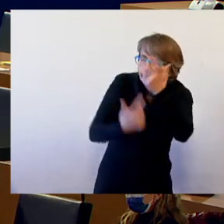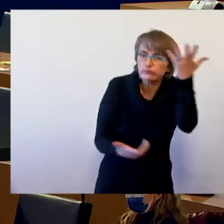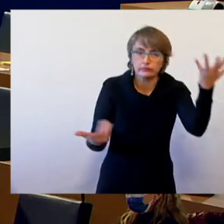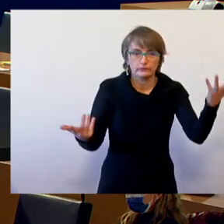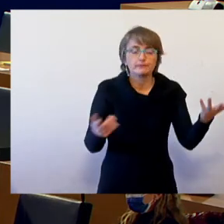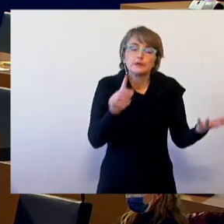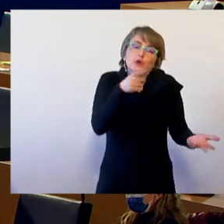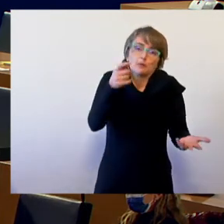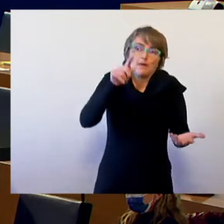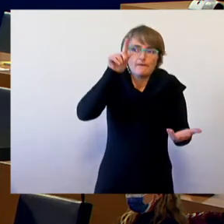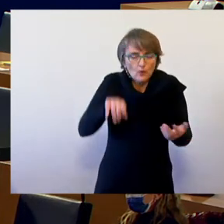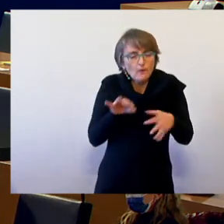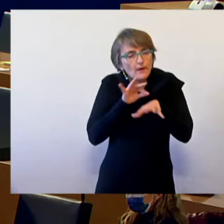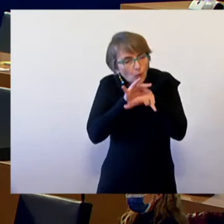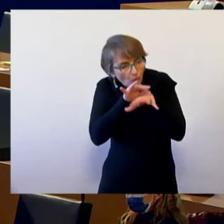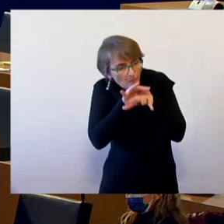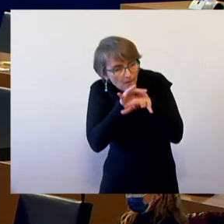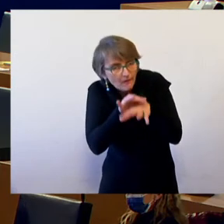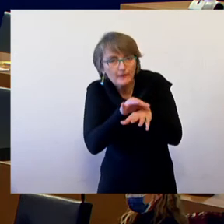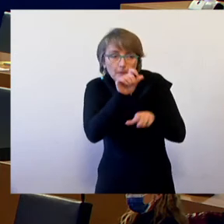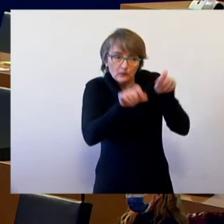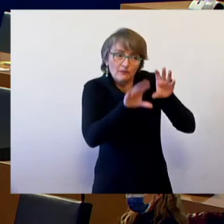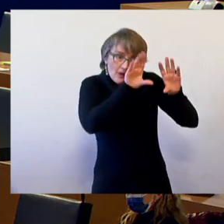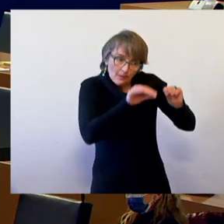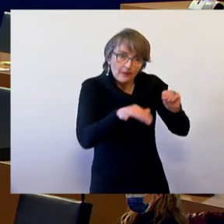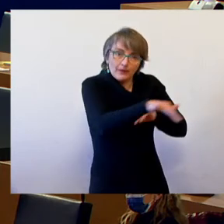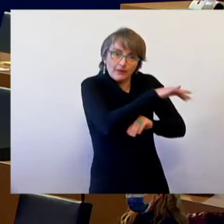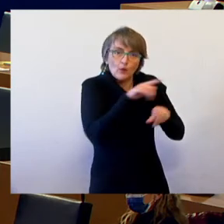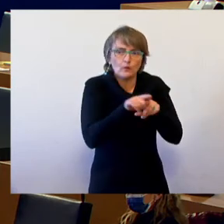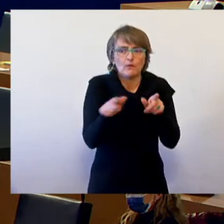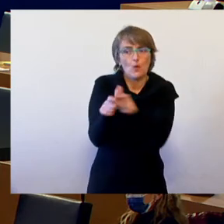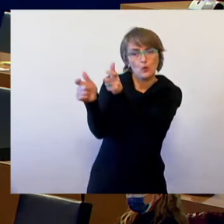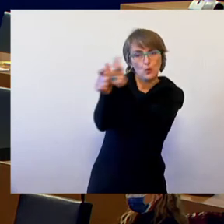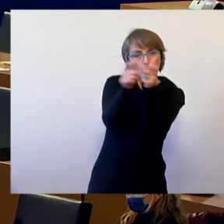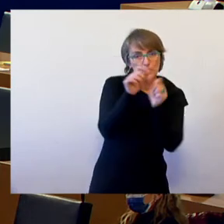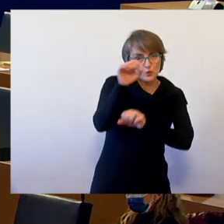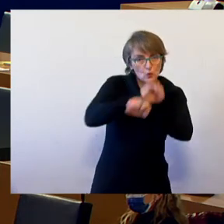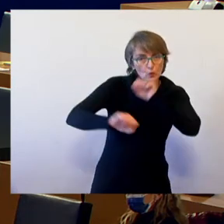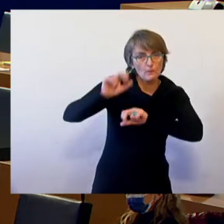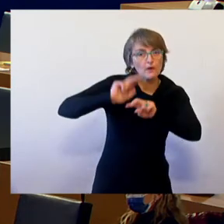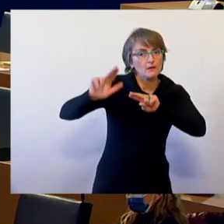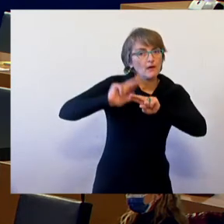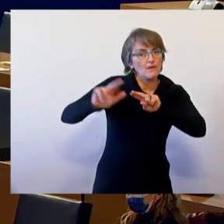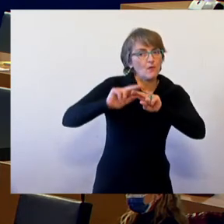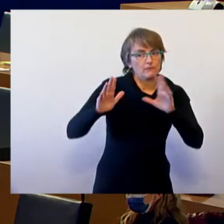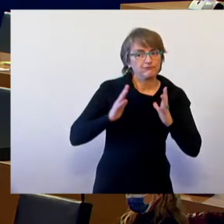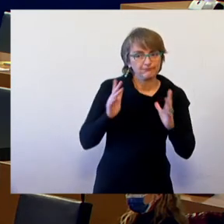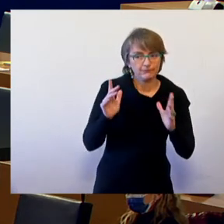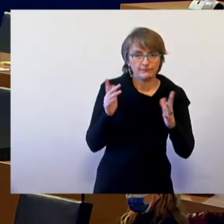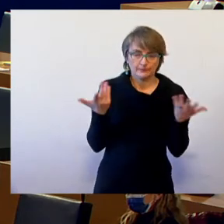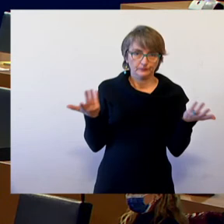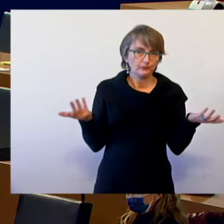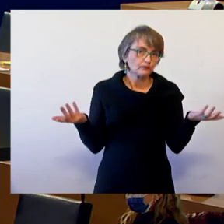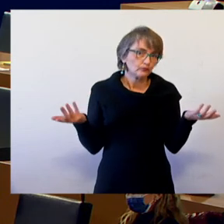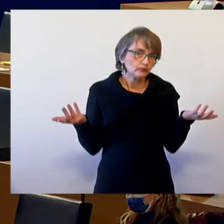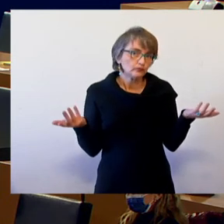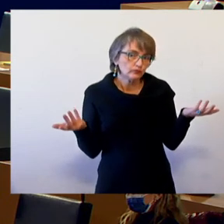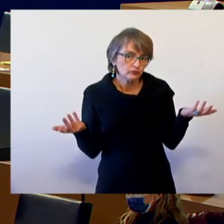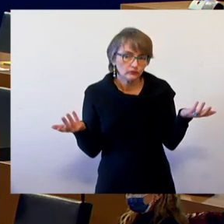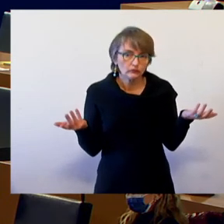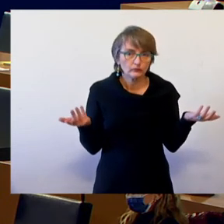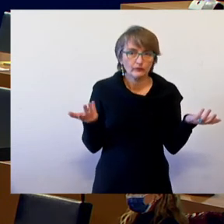pour accompagner à la fois les habitants et les entreprises qui sont actives